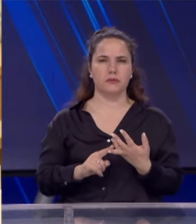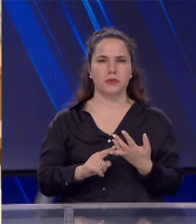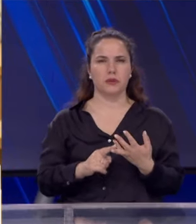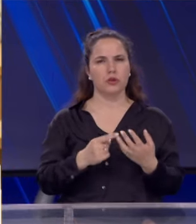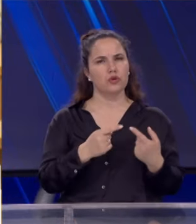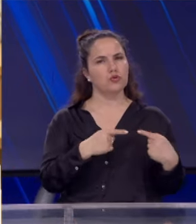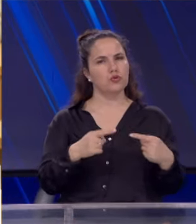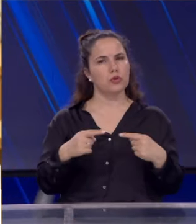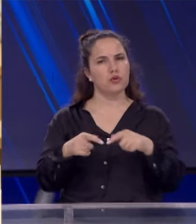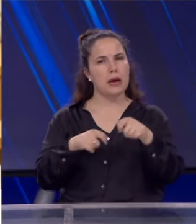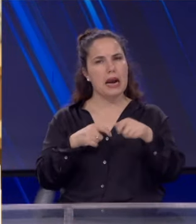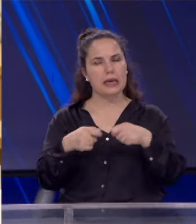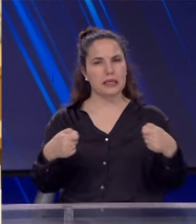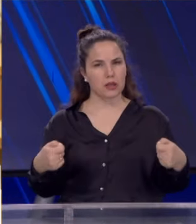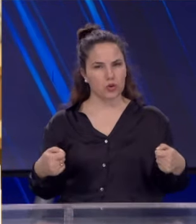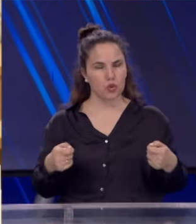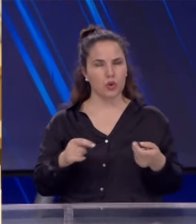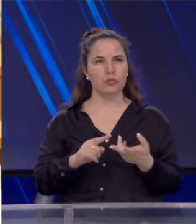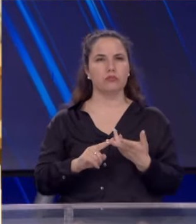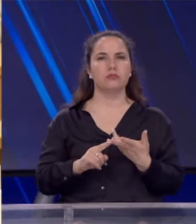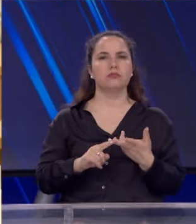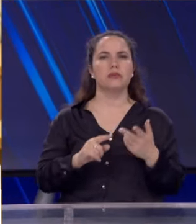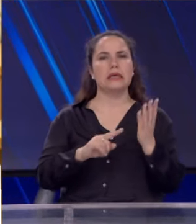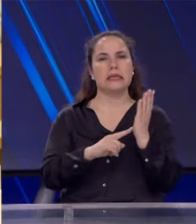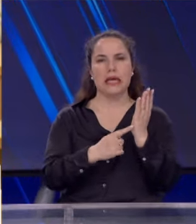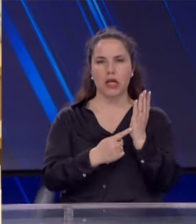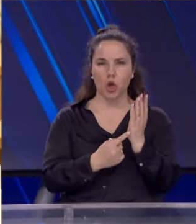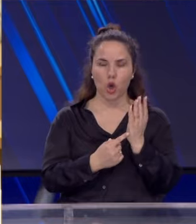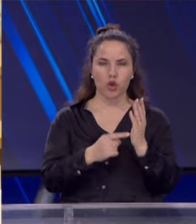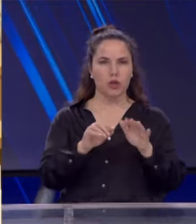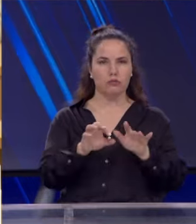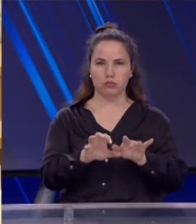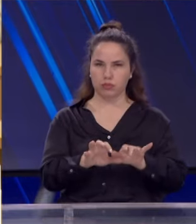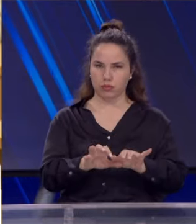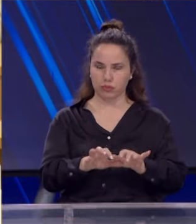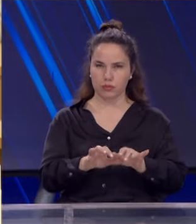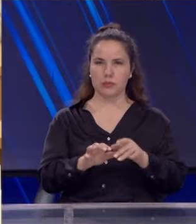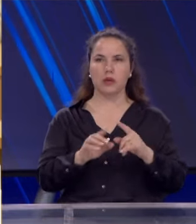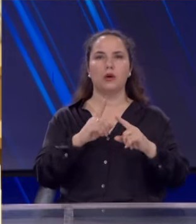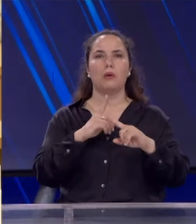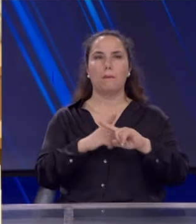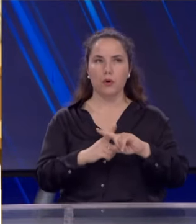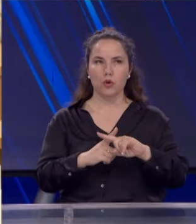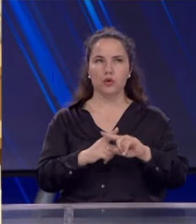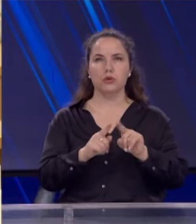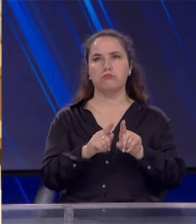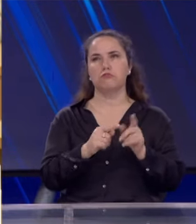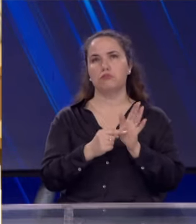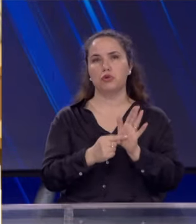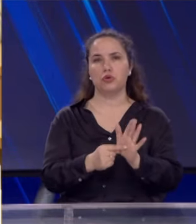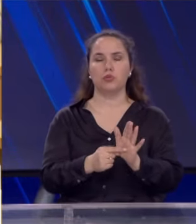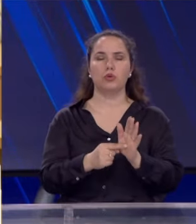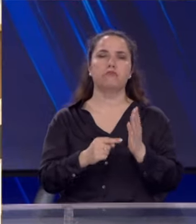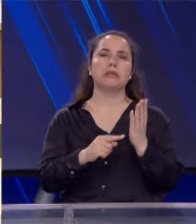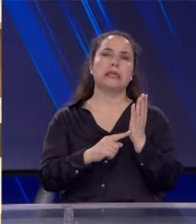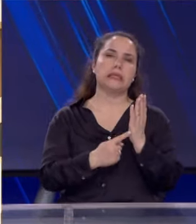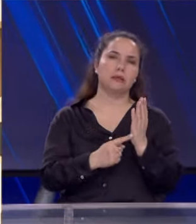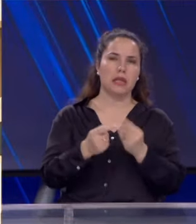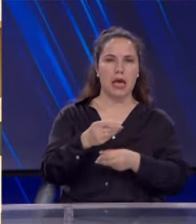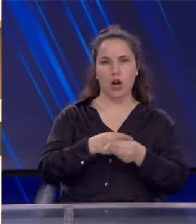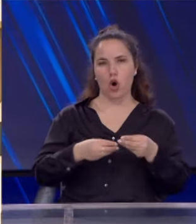lëndën e arkitekturës dhe gjithashtu edhe në shkencat kompjuterike, po kështu edhe në kombinimet e dy degëve siç mund të jetë informatik biznes, informatik